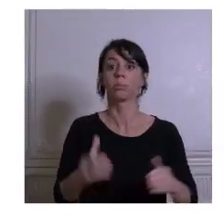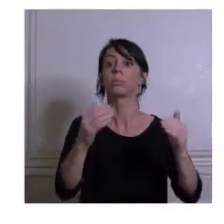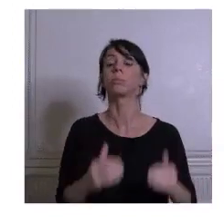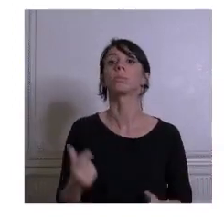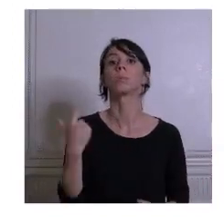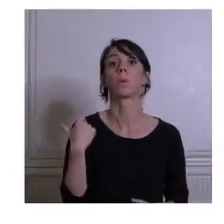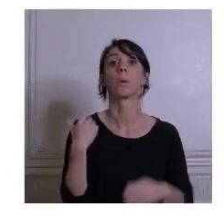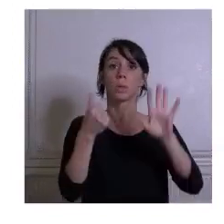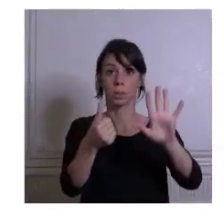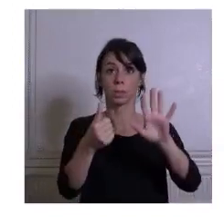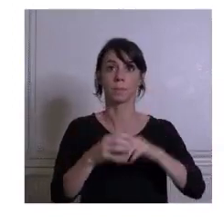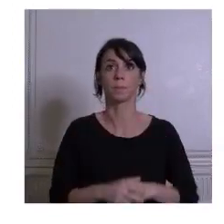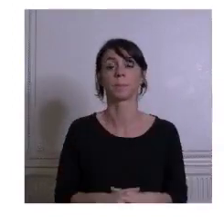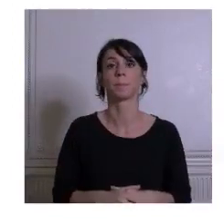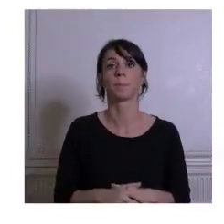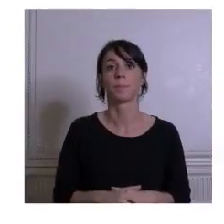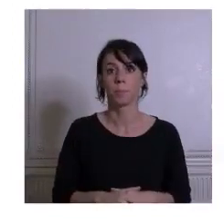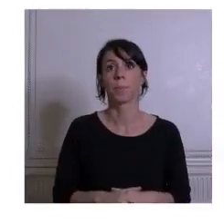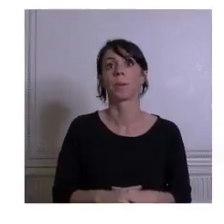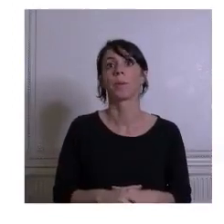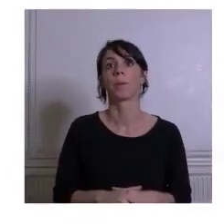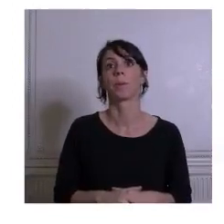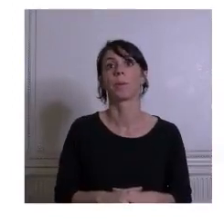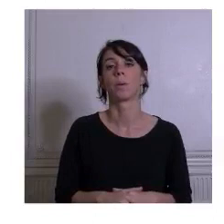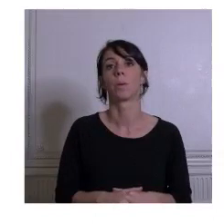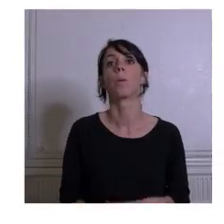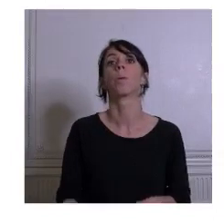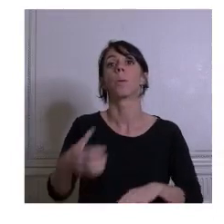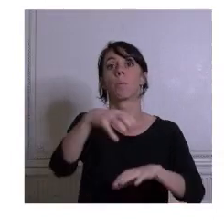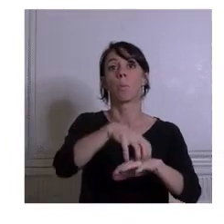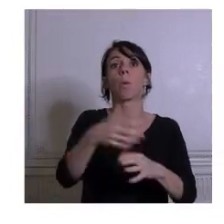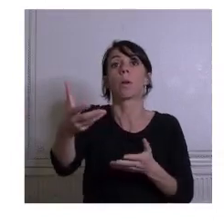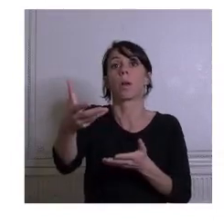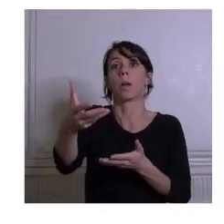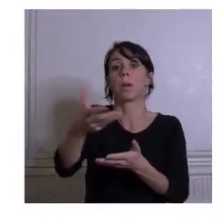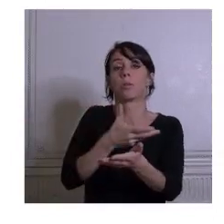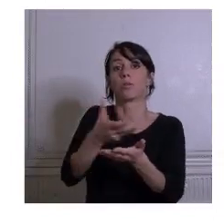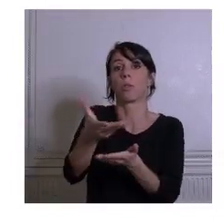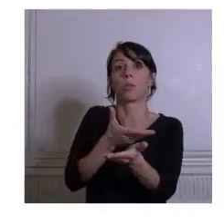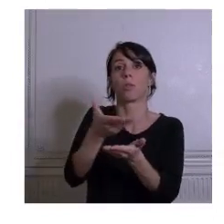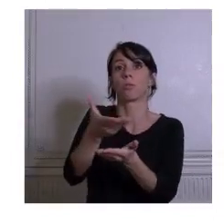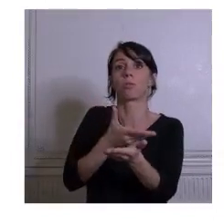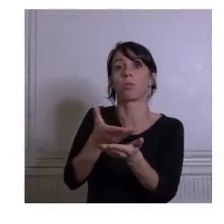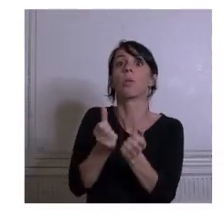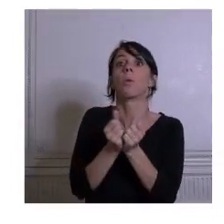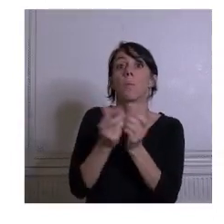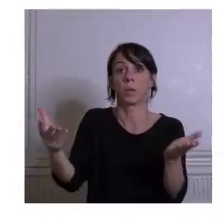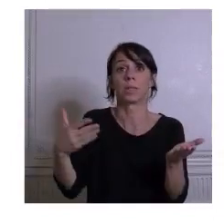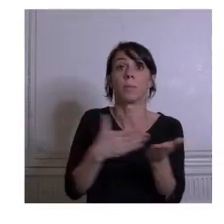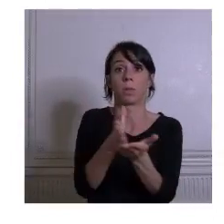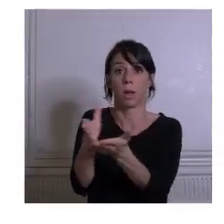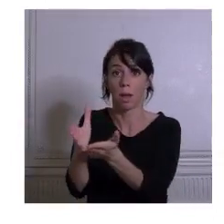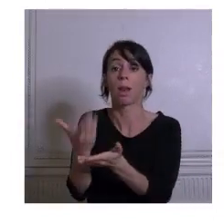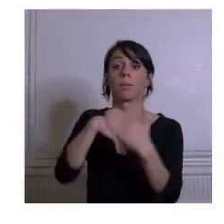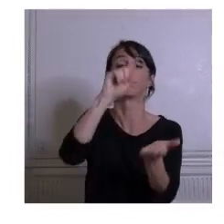Talence Innovation Sud Développement, élue désignée par le groupe Talence en Transition, Madame Maude Dumont, en lieu et place de Madame Rami. Comité de jumelage, Madame